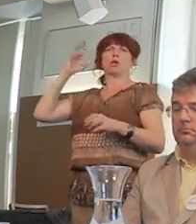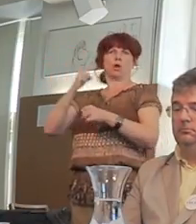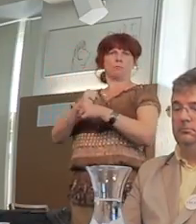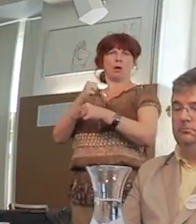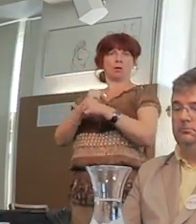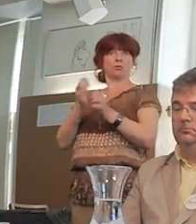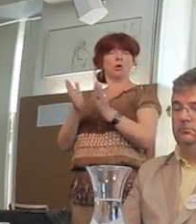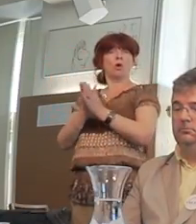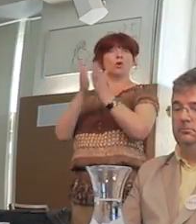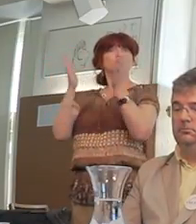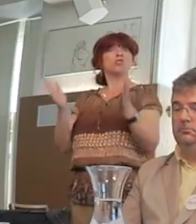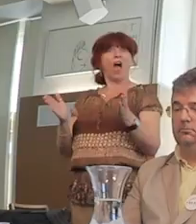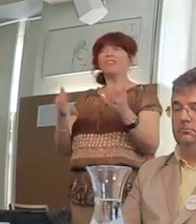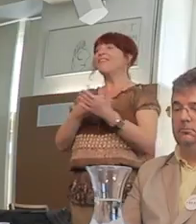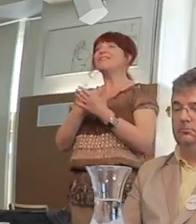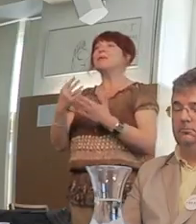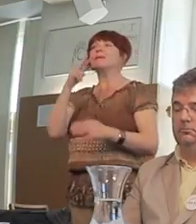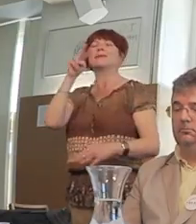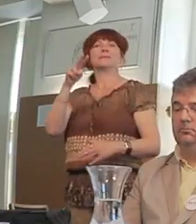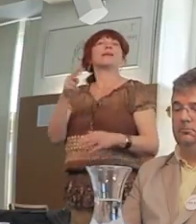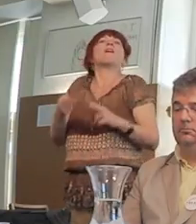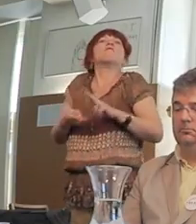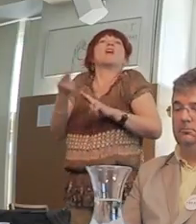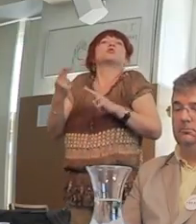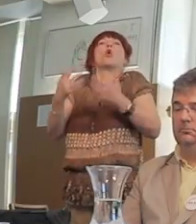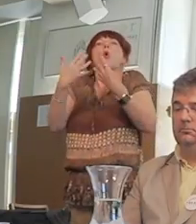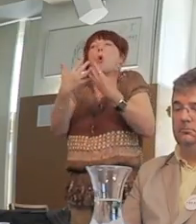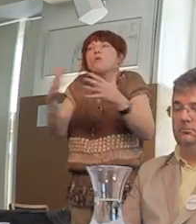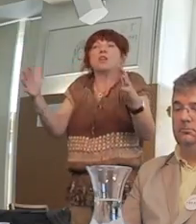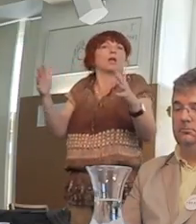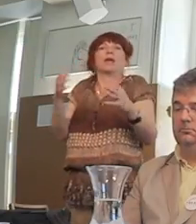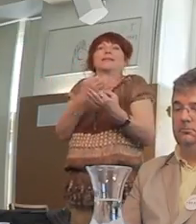das beinahe unter Ausschluss der Öffentlichkeit passiert ist. Ich hätte mir davon